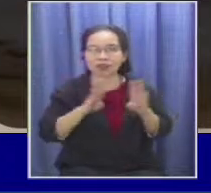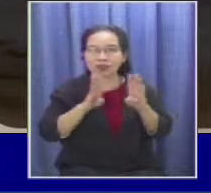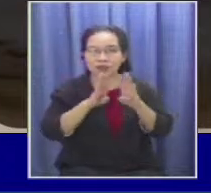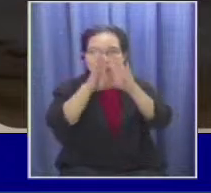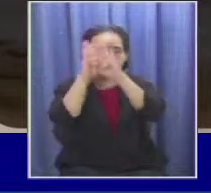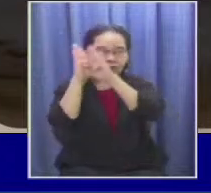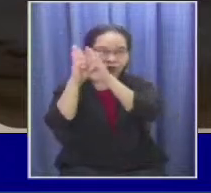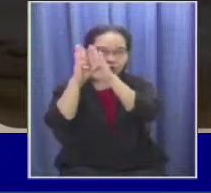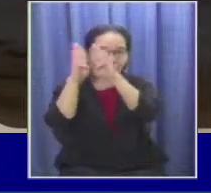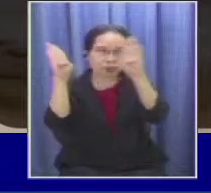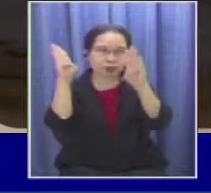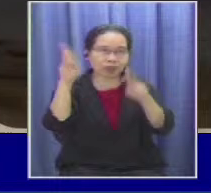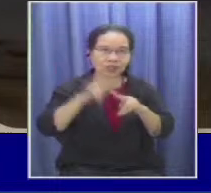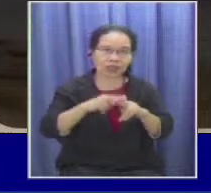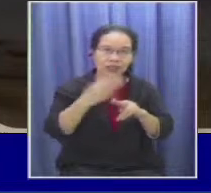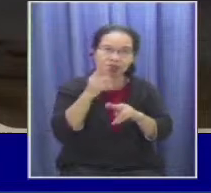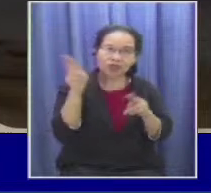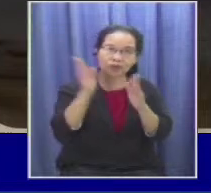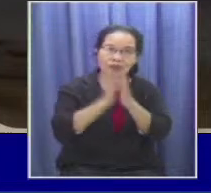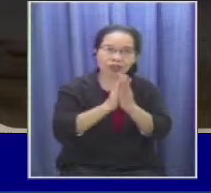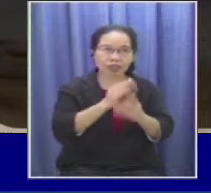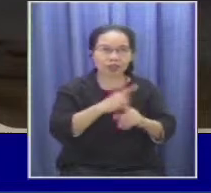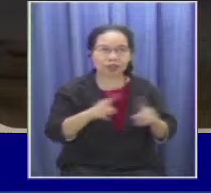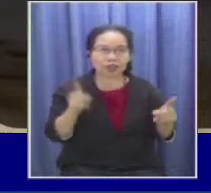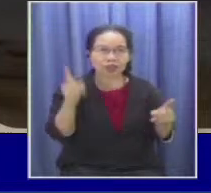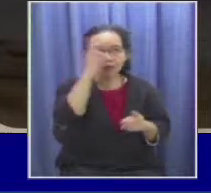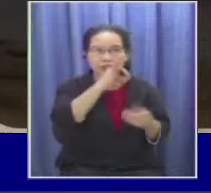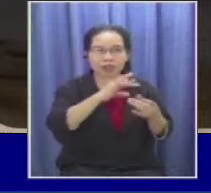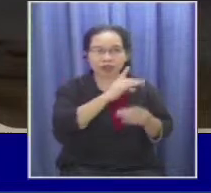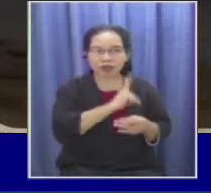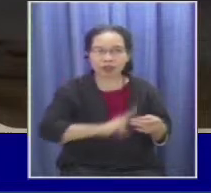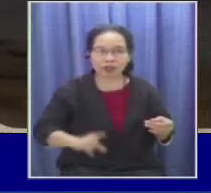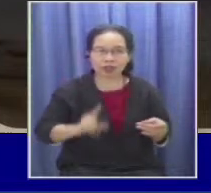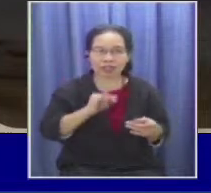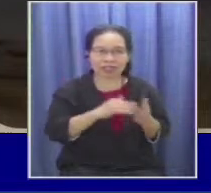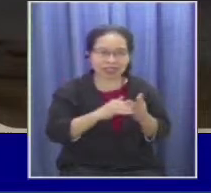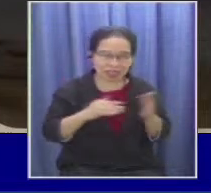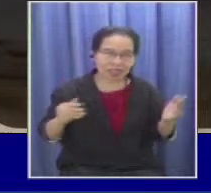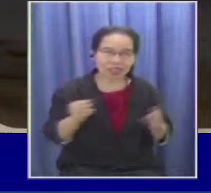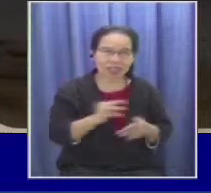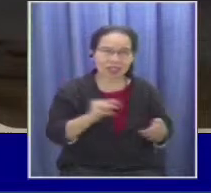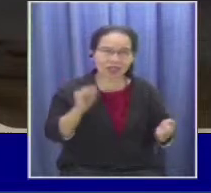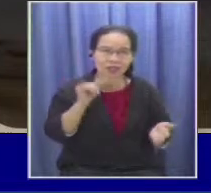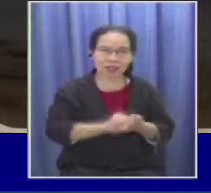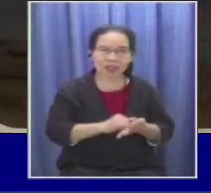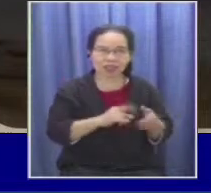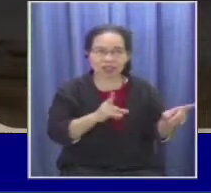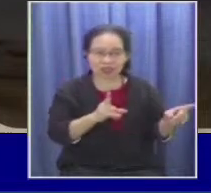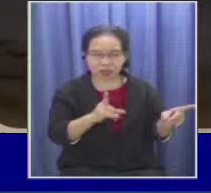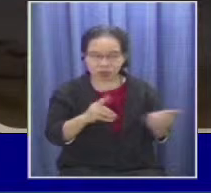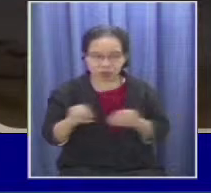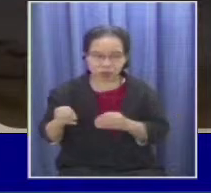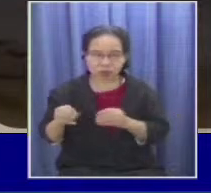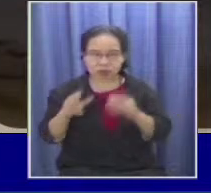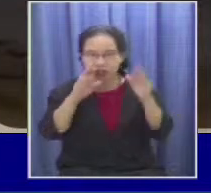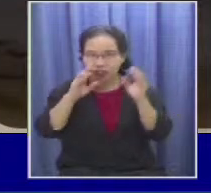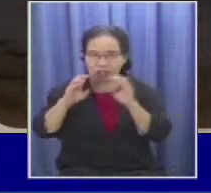mpaebɔ na Awurade ani sa wɔn a wɔyɛ bɔne